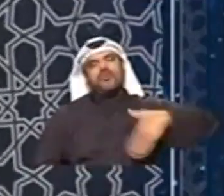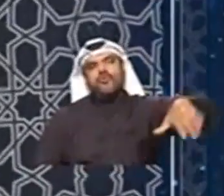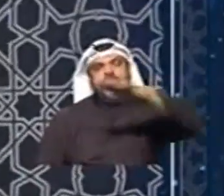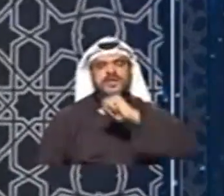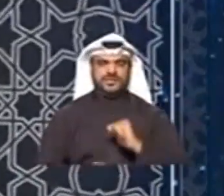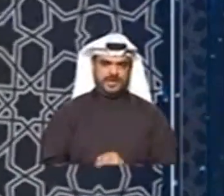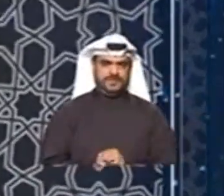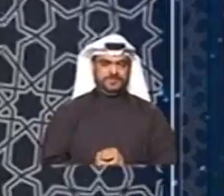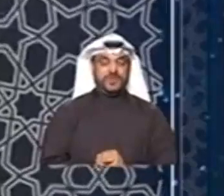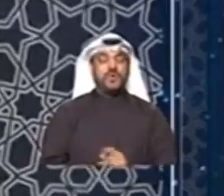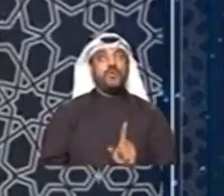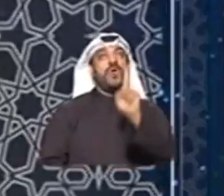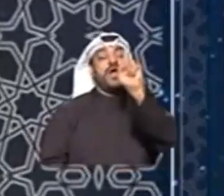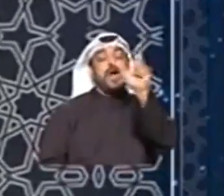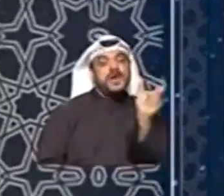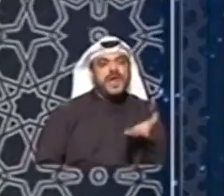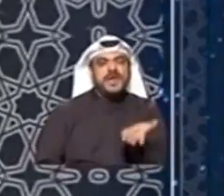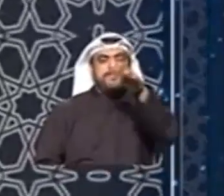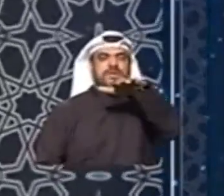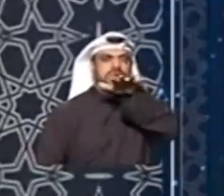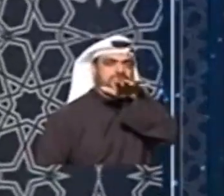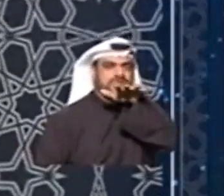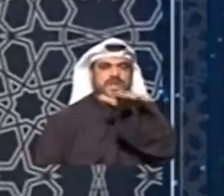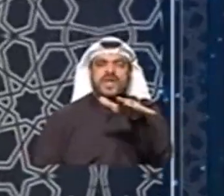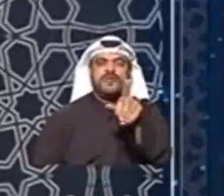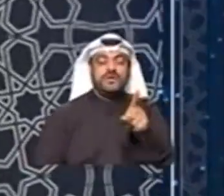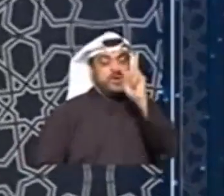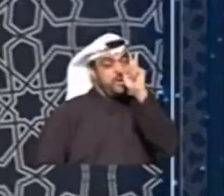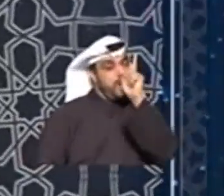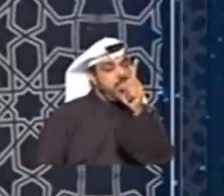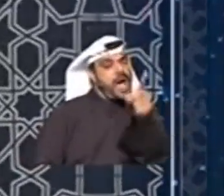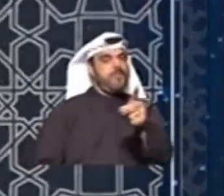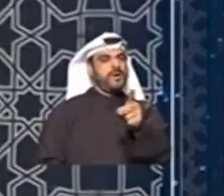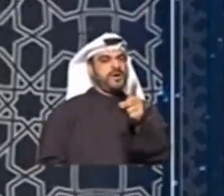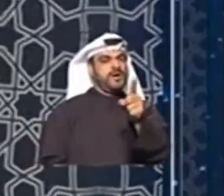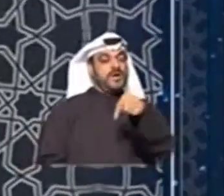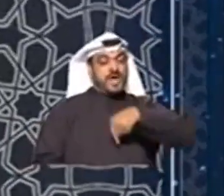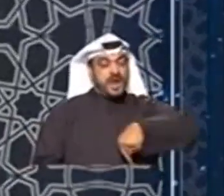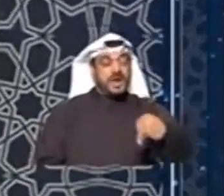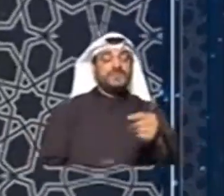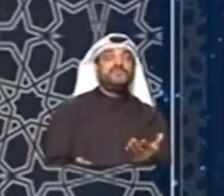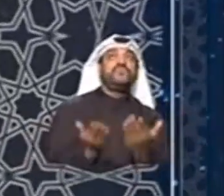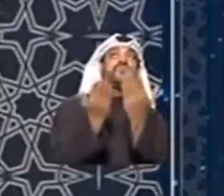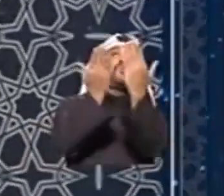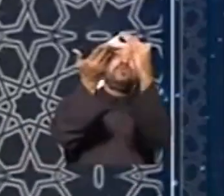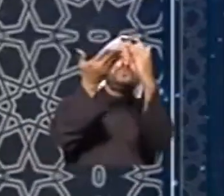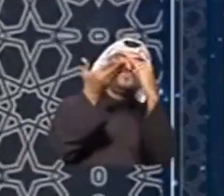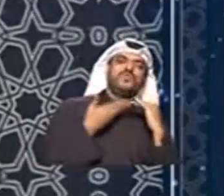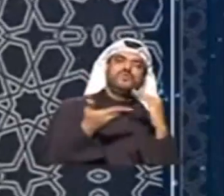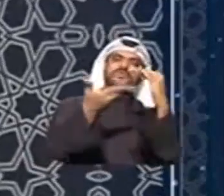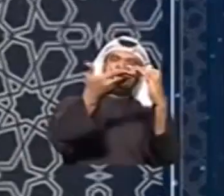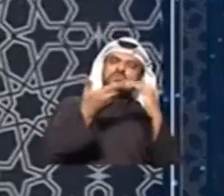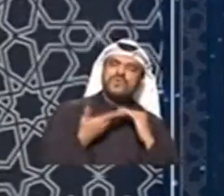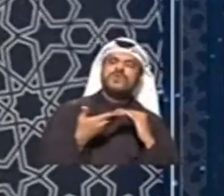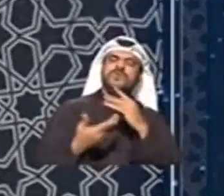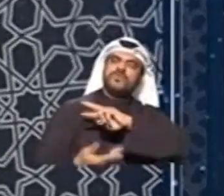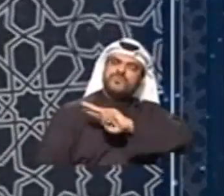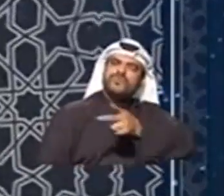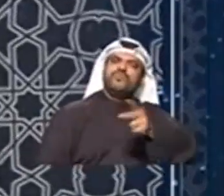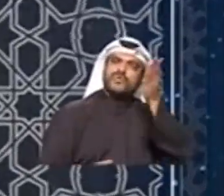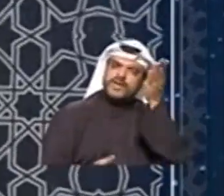كان النبي صلى الله عليه وسلم يأمر أمته بالاستعاذة بالله من أمور